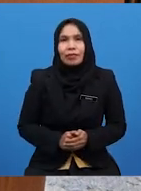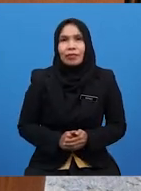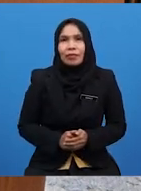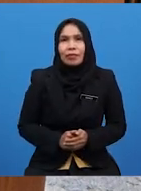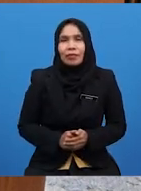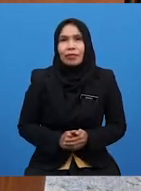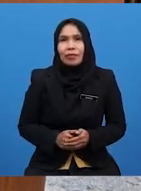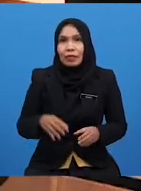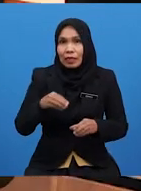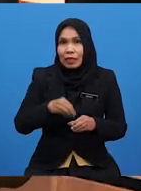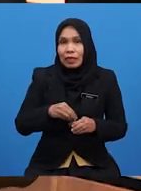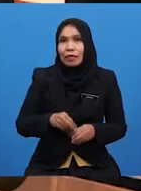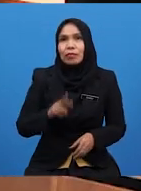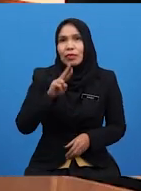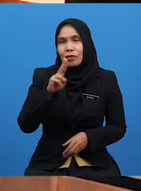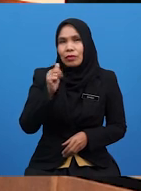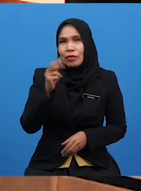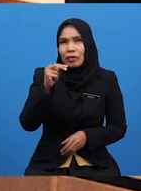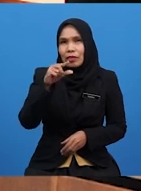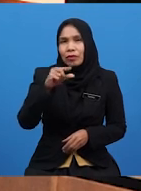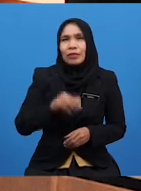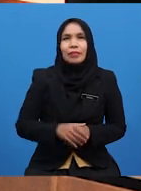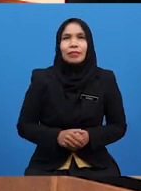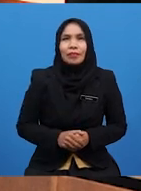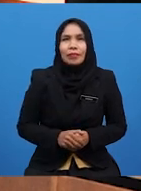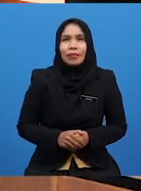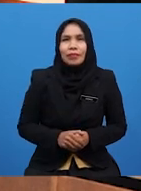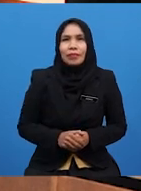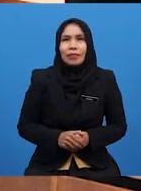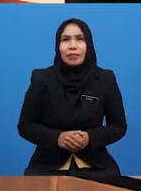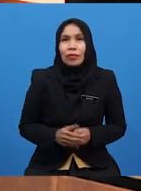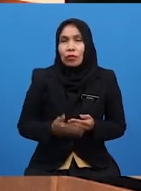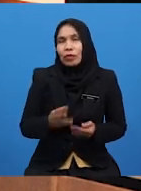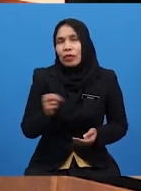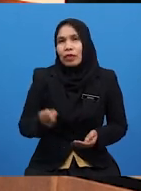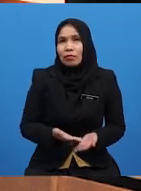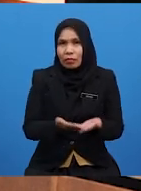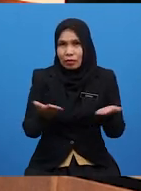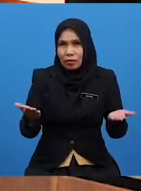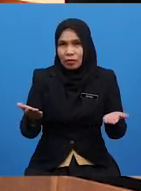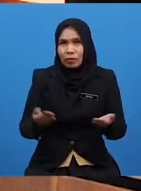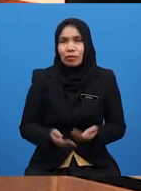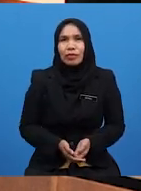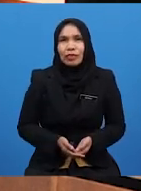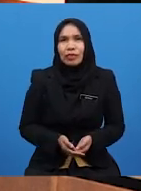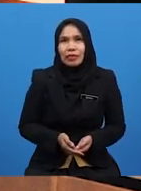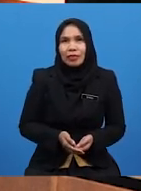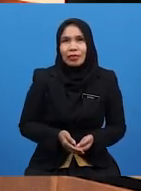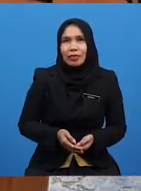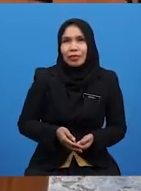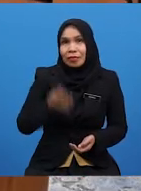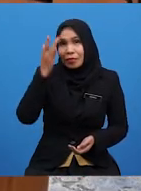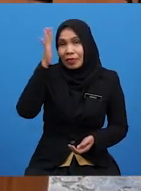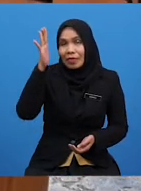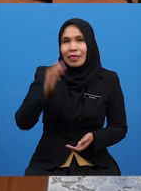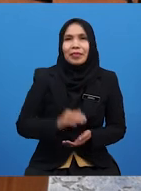ruang ithiria mudah-mudahan ada semua akan lebih Arif dalam mendekorasi kediaman masing-masing selepas